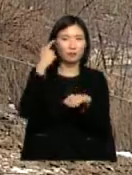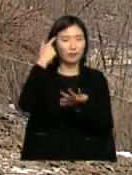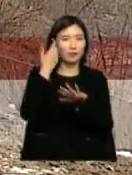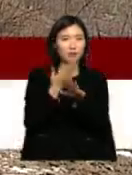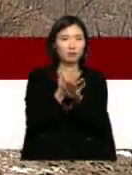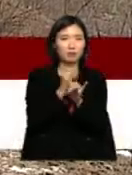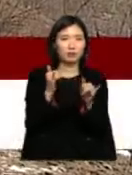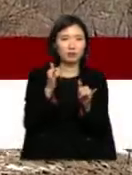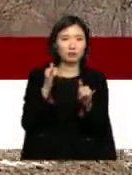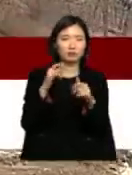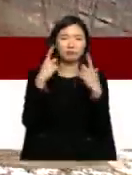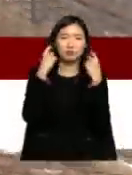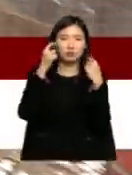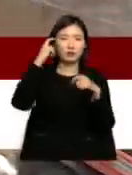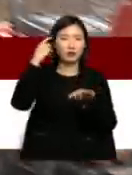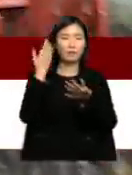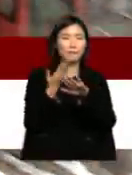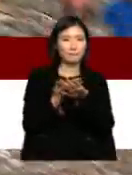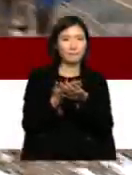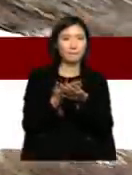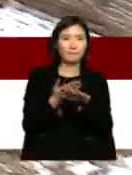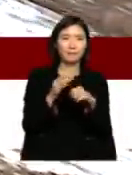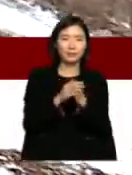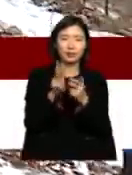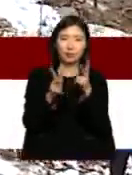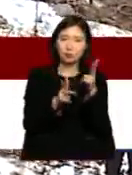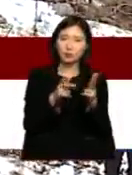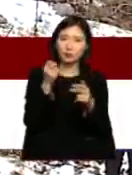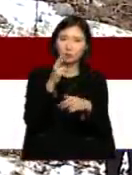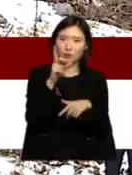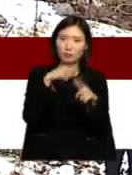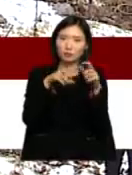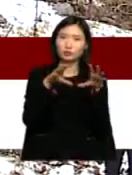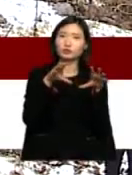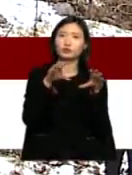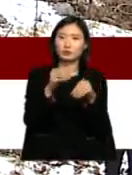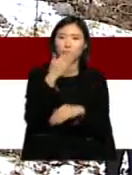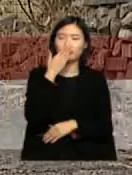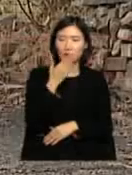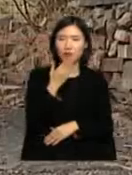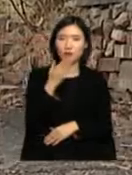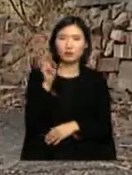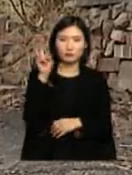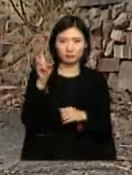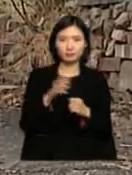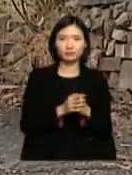주민들은 여전히 강경한 입장이어서 자칫 공사가 또 한 번 중단될 가능성도 있습니다.